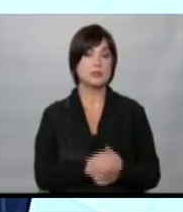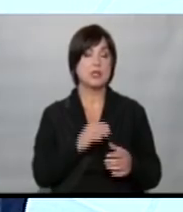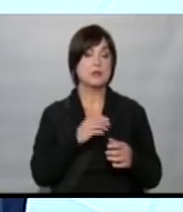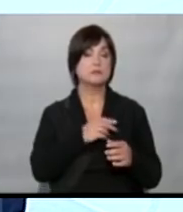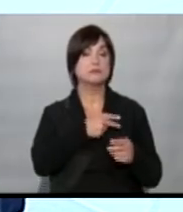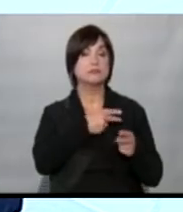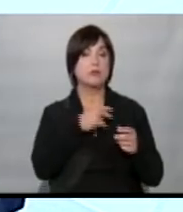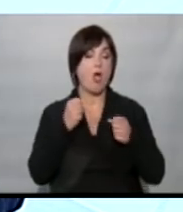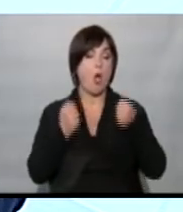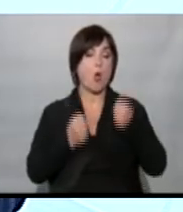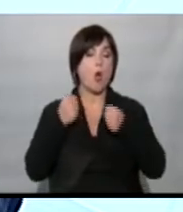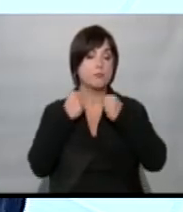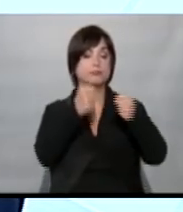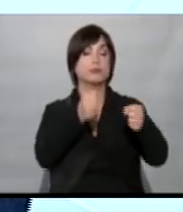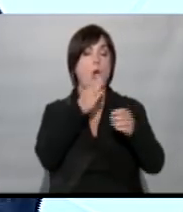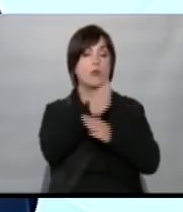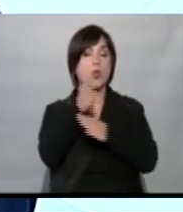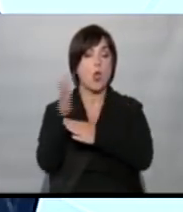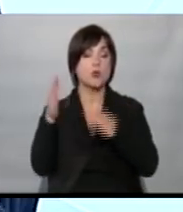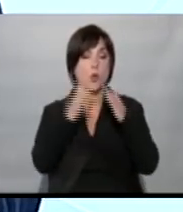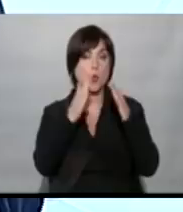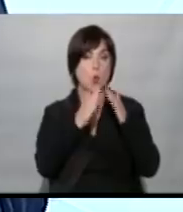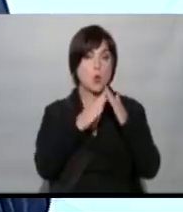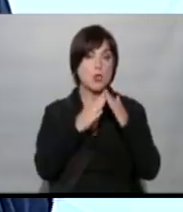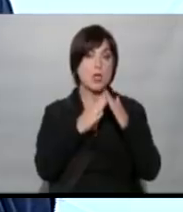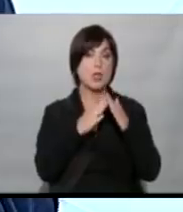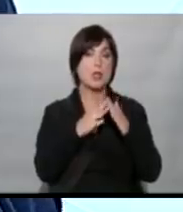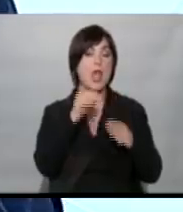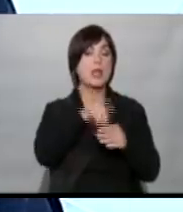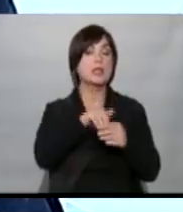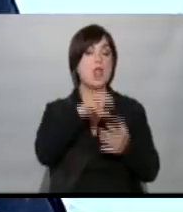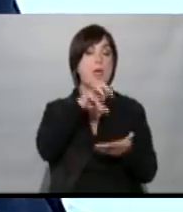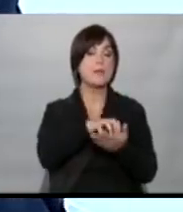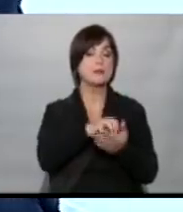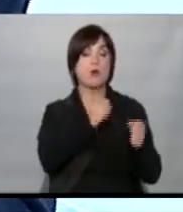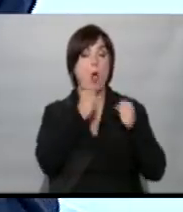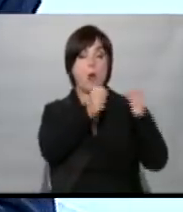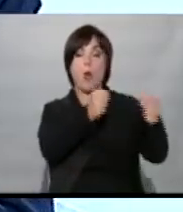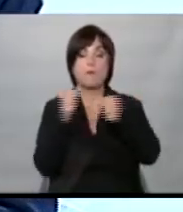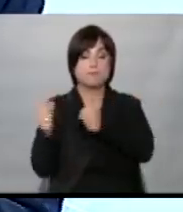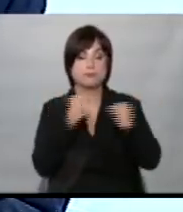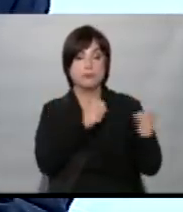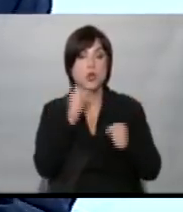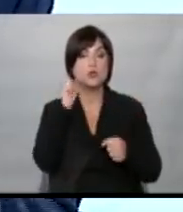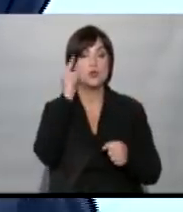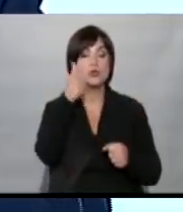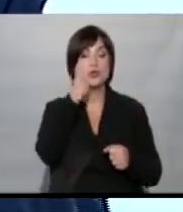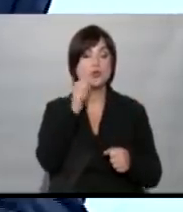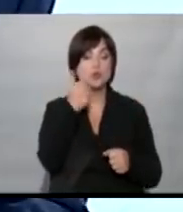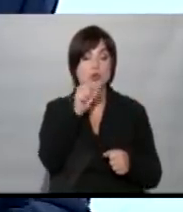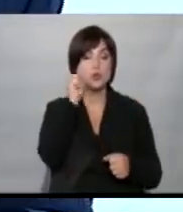транспортират од куќа до куќа и до гласачкото место и така натаму. Што се случи сега